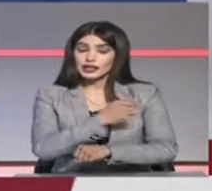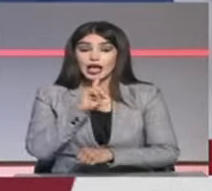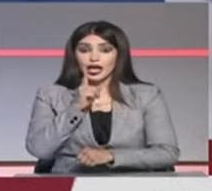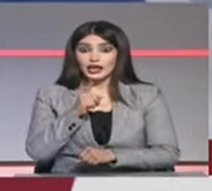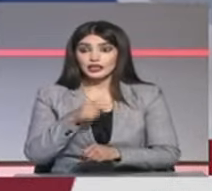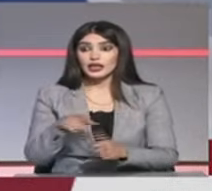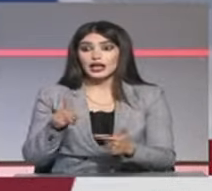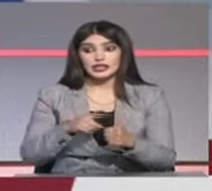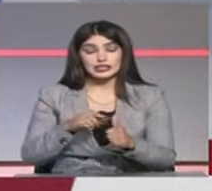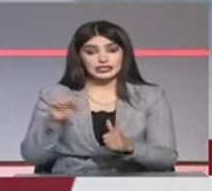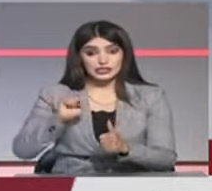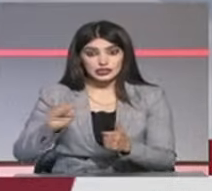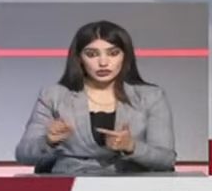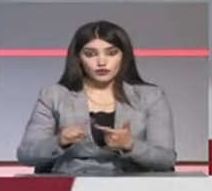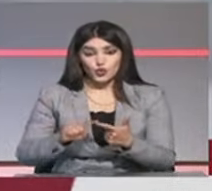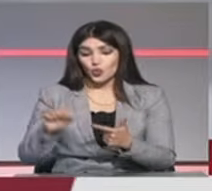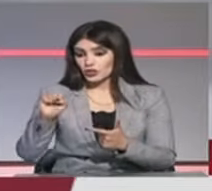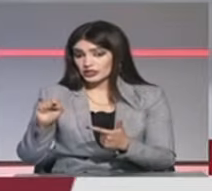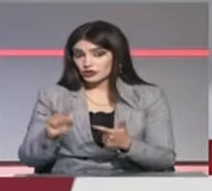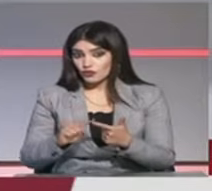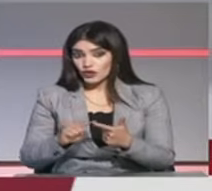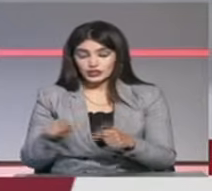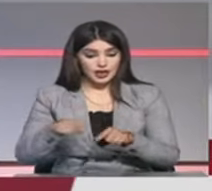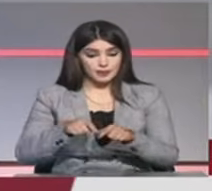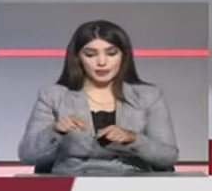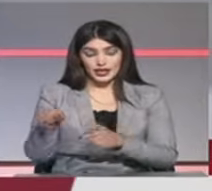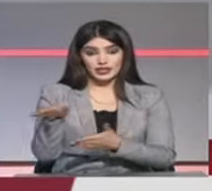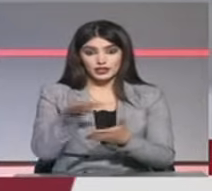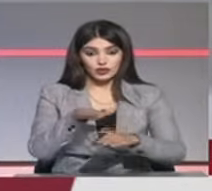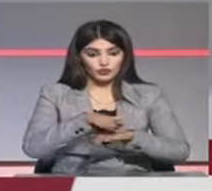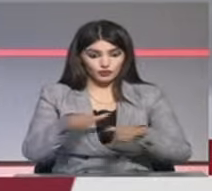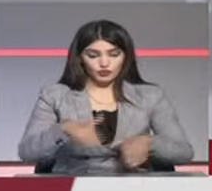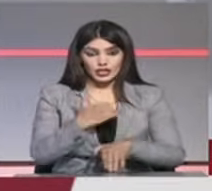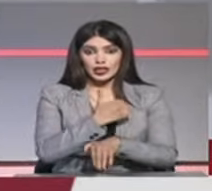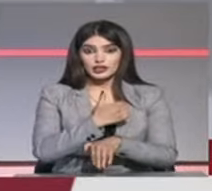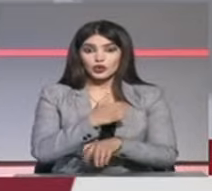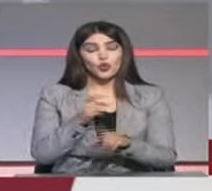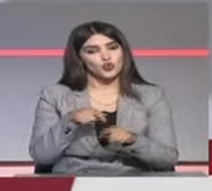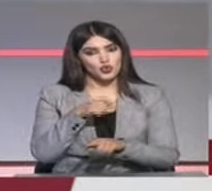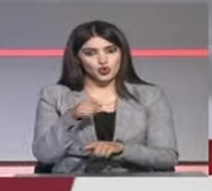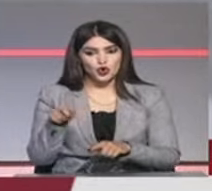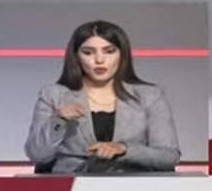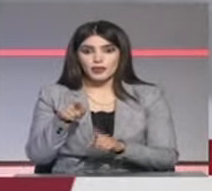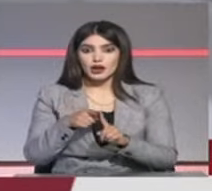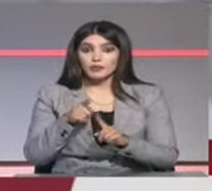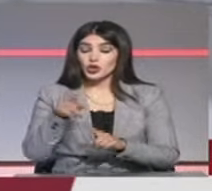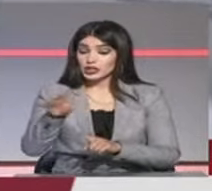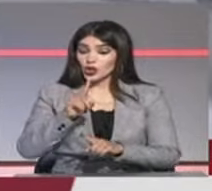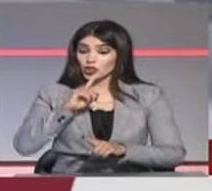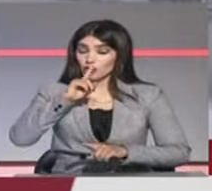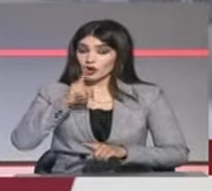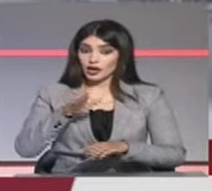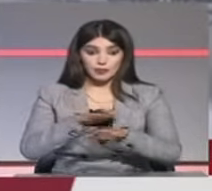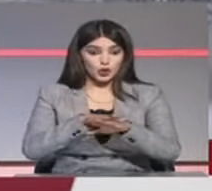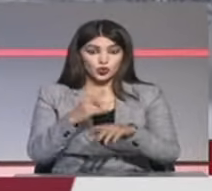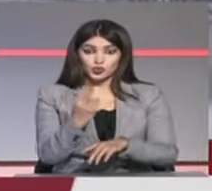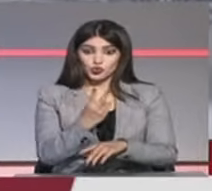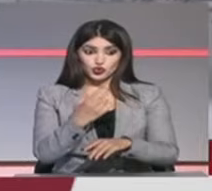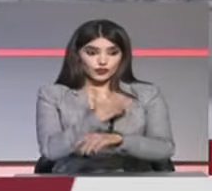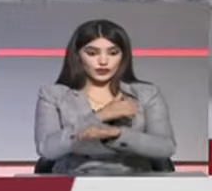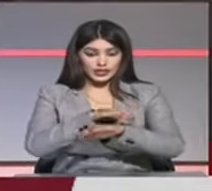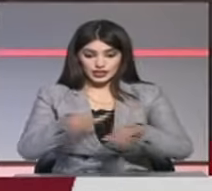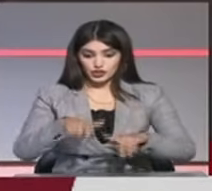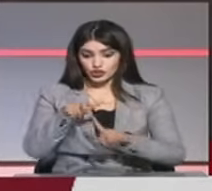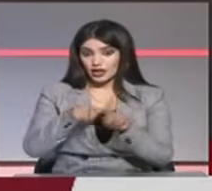حيث فارما وباس نوفاك في المراحل الاخيره من التقييم ومن المتوقع اتخاذ قرار بشان ما في نهايه